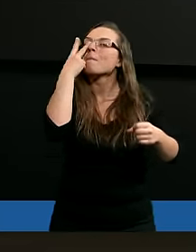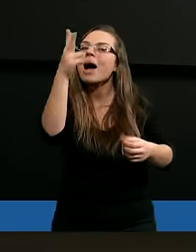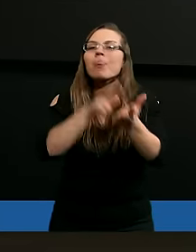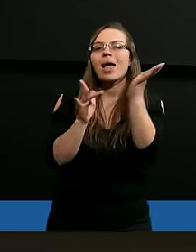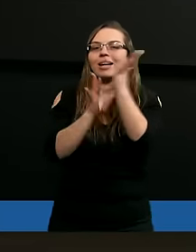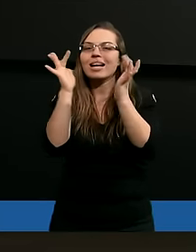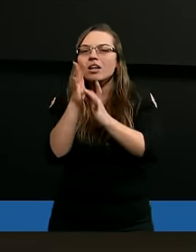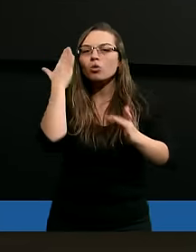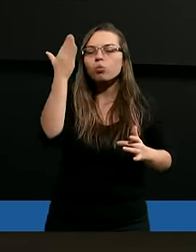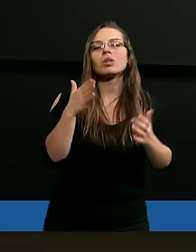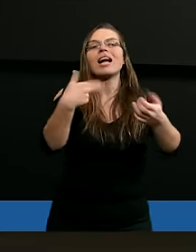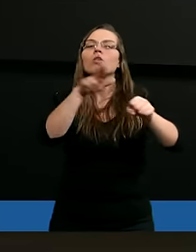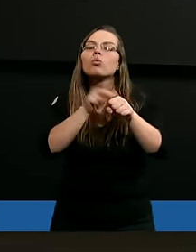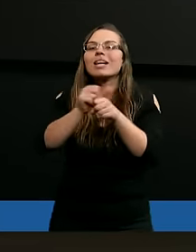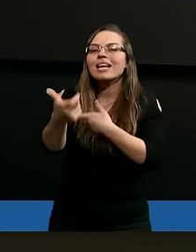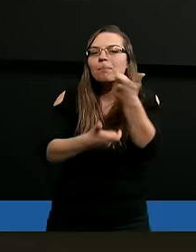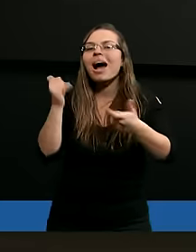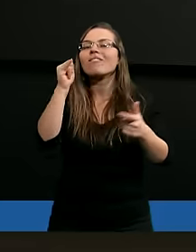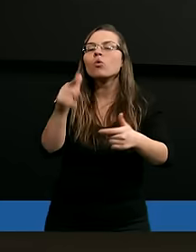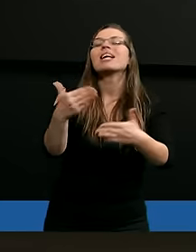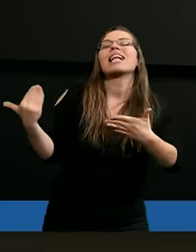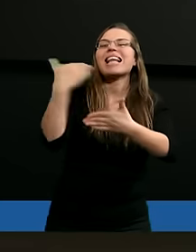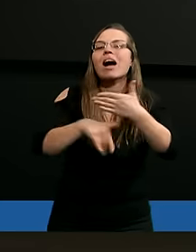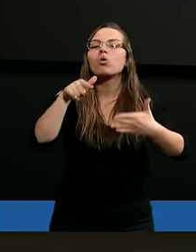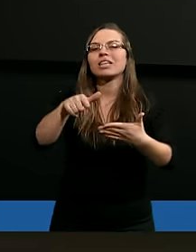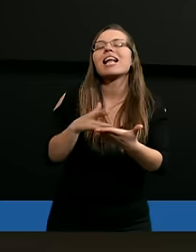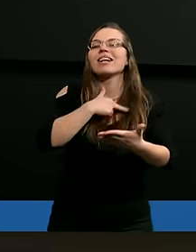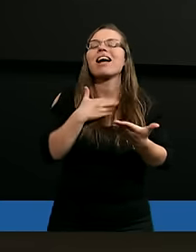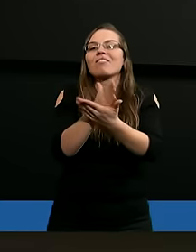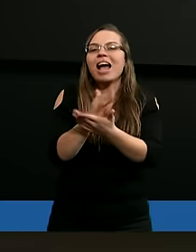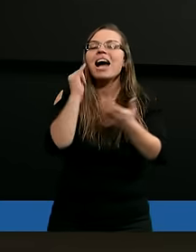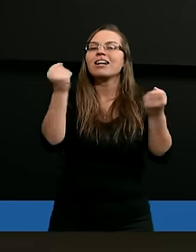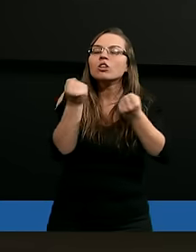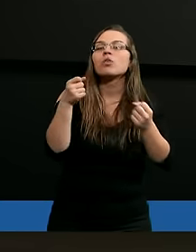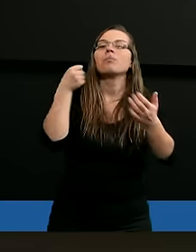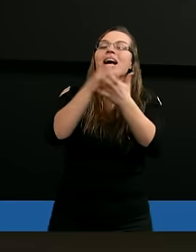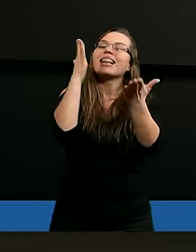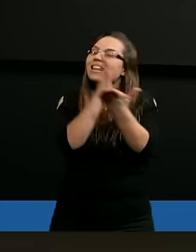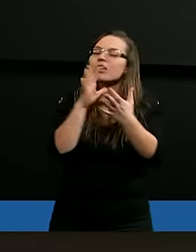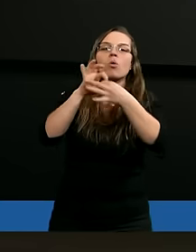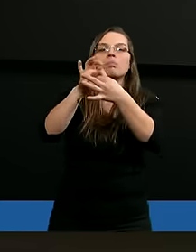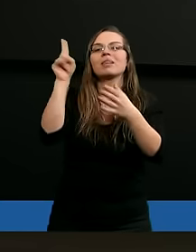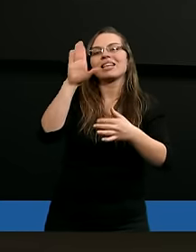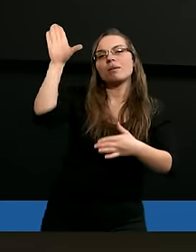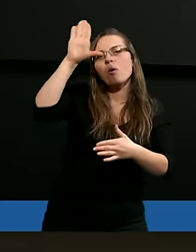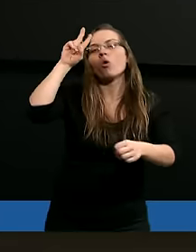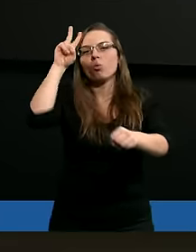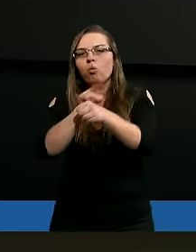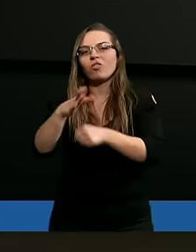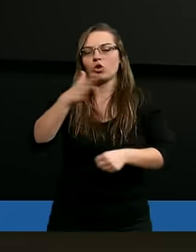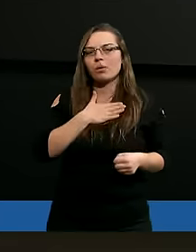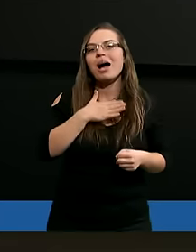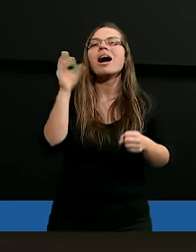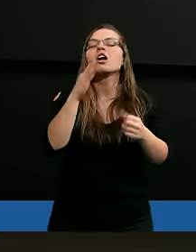Pana Jezusa, który jest sprawcą i dokończycielem naszej wiary. I to w Nim pokładajmy naszą